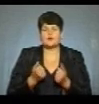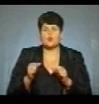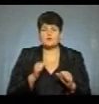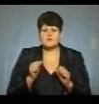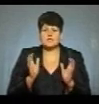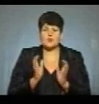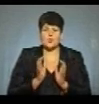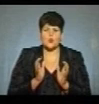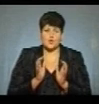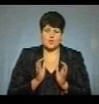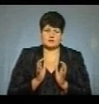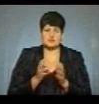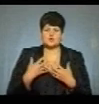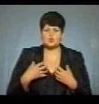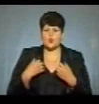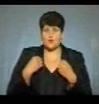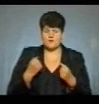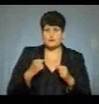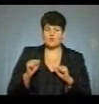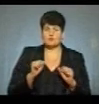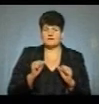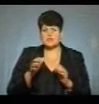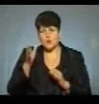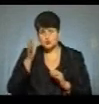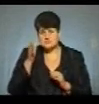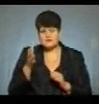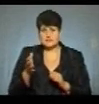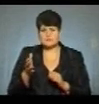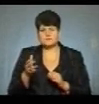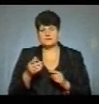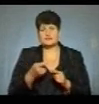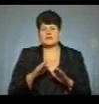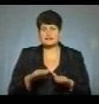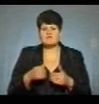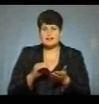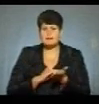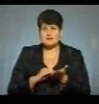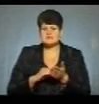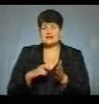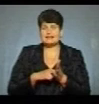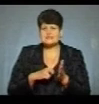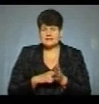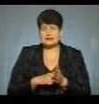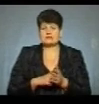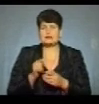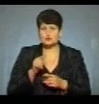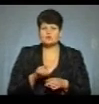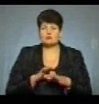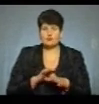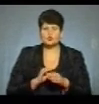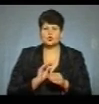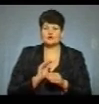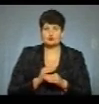управління охорони здоров'я через управління освіти відповідні давали приписи, листи для того, щоб проводити